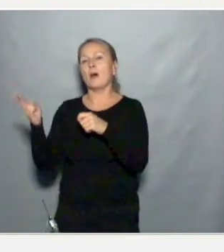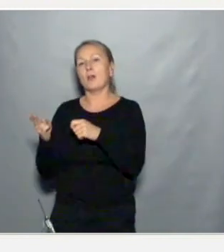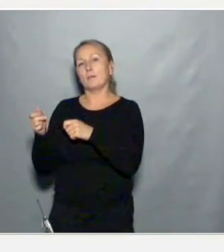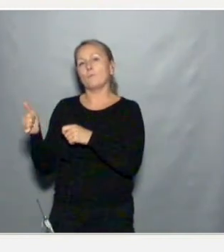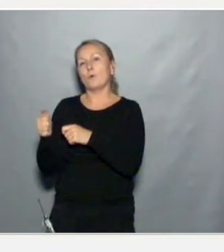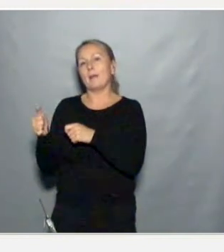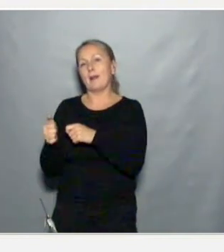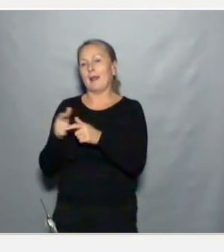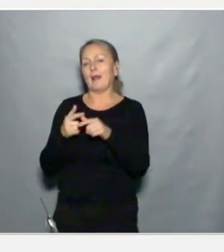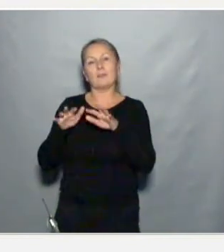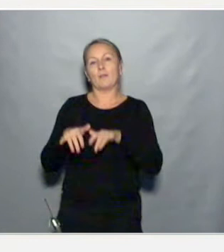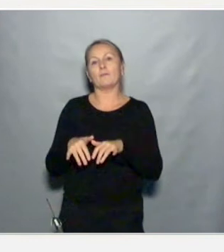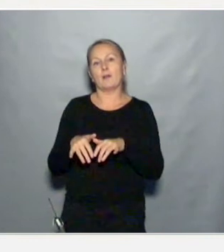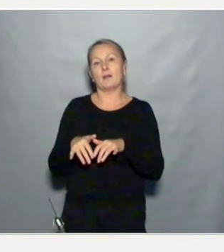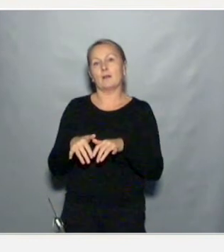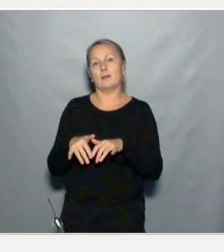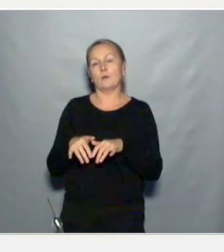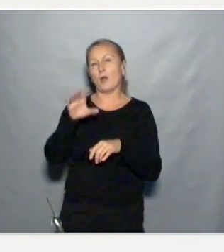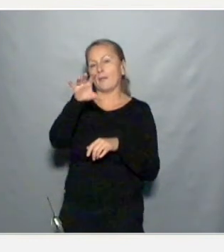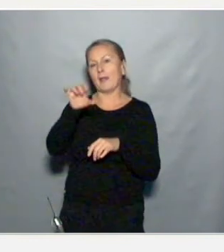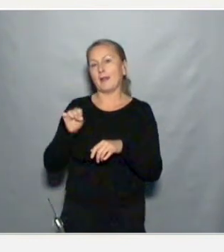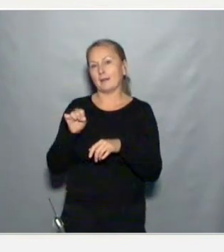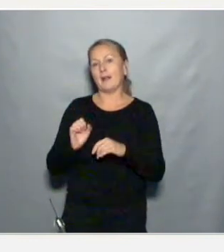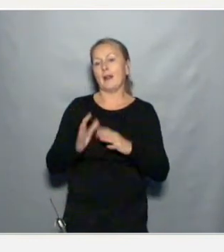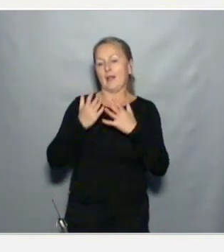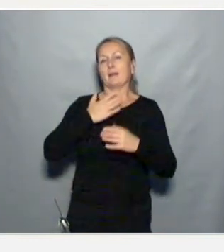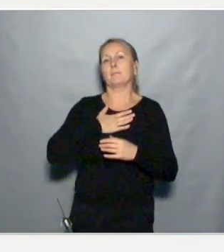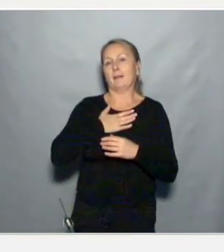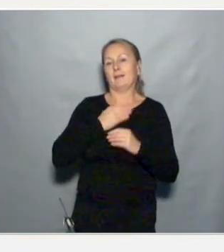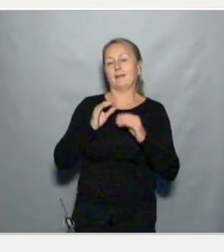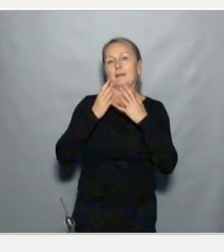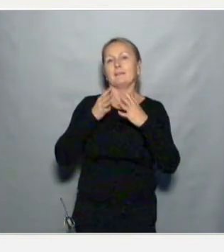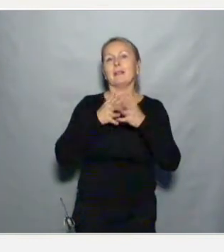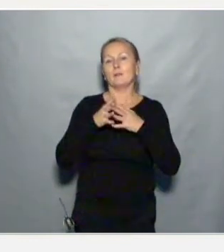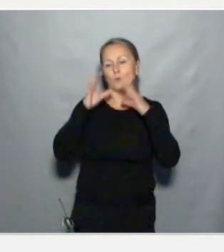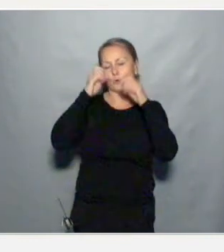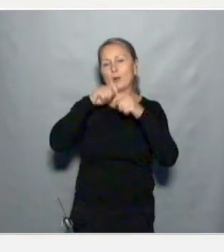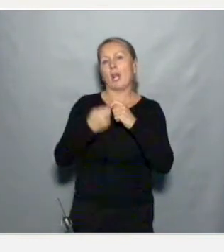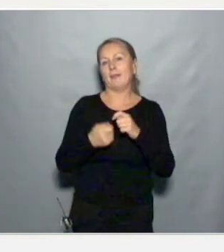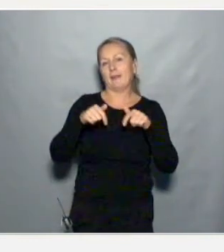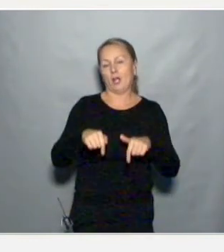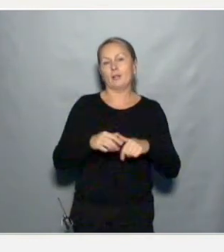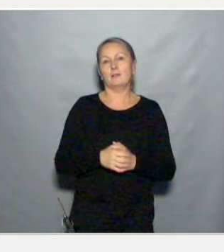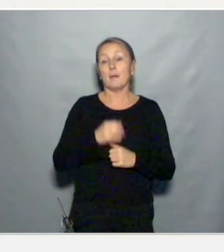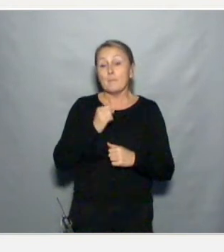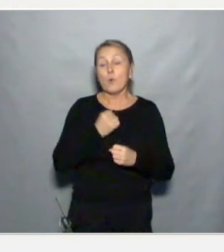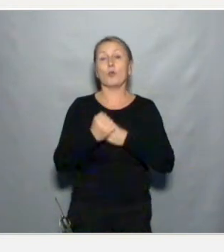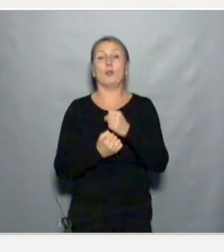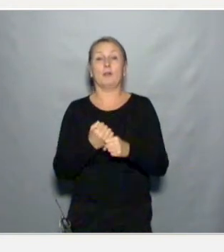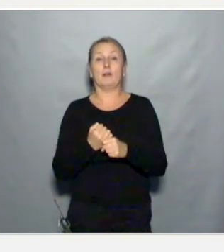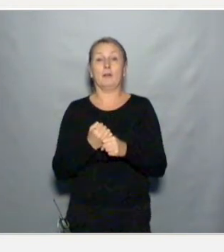enhet eller en dator och ta del av den. Jag lever mitt liv genom Google-kalendern idag. Och jag måste göra det för